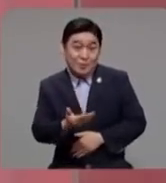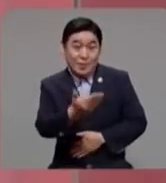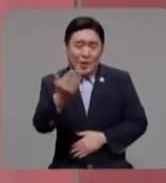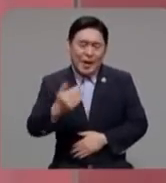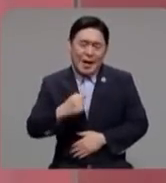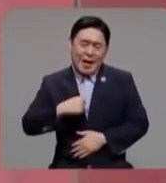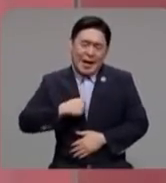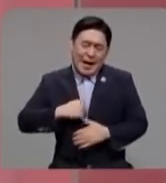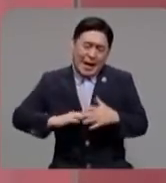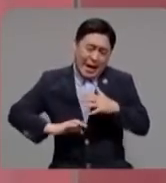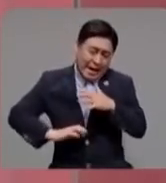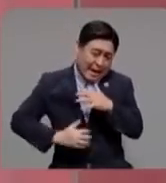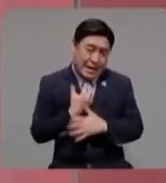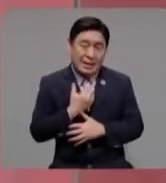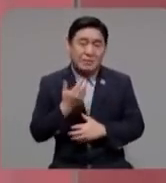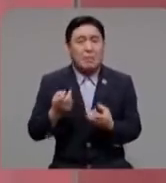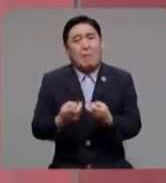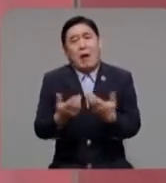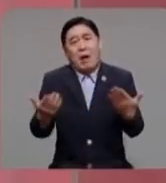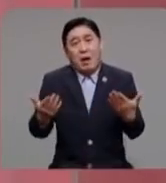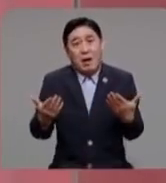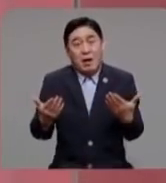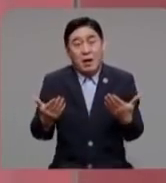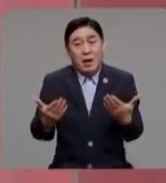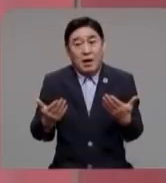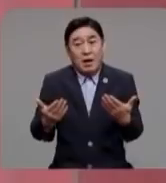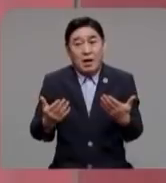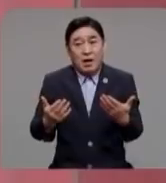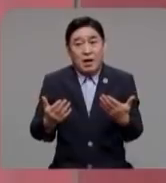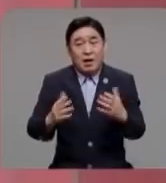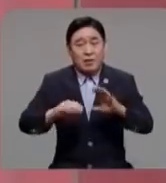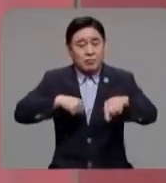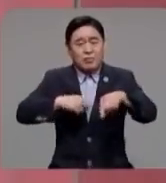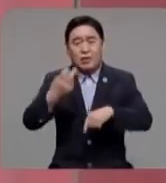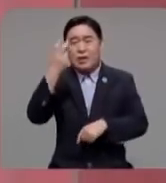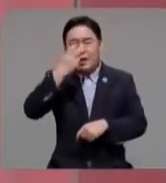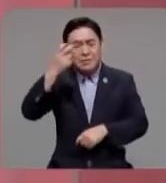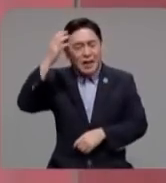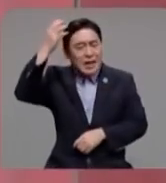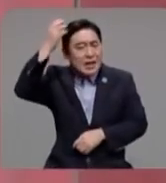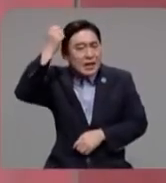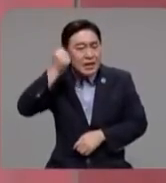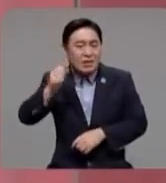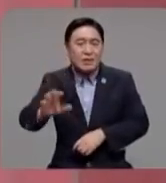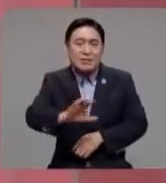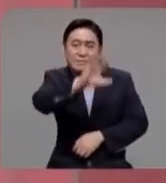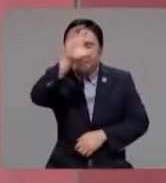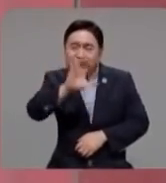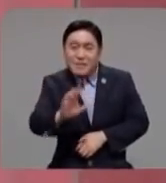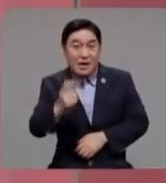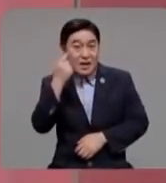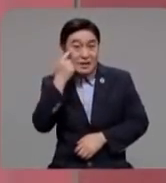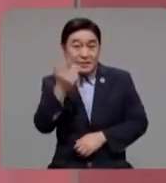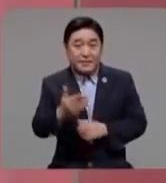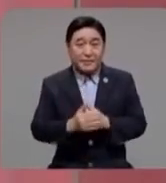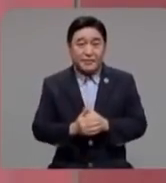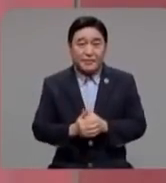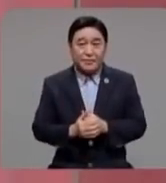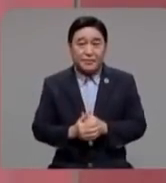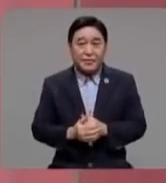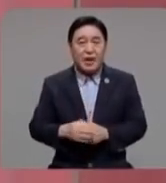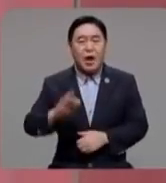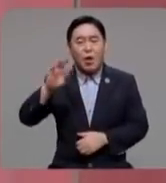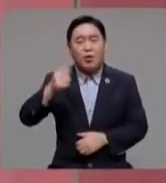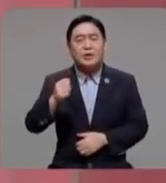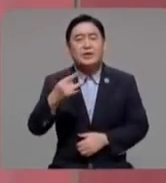속이 타면서도 어쩔 수 없었던 그러한 국감의 기억을 다시 되풀이하시겠습니까? 원희룡이